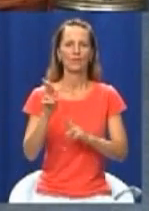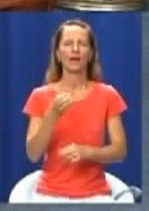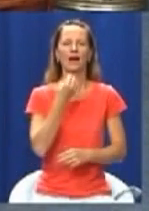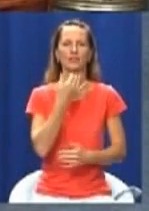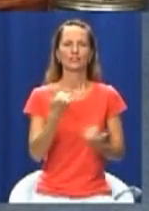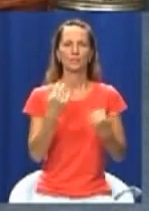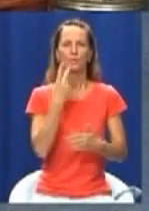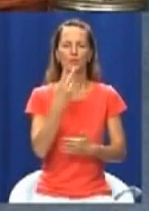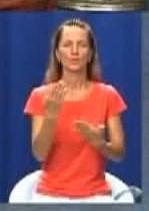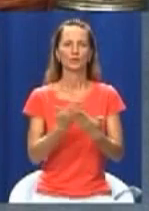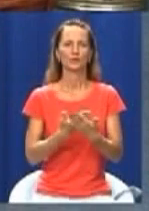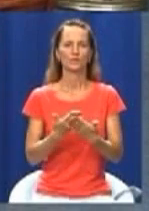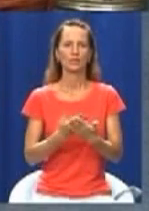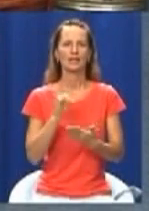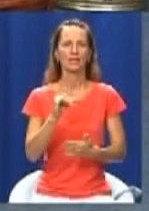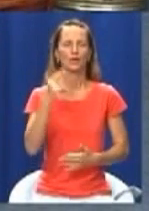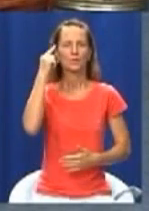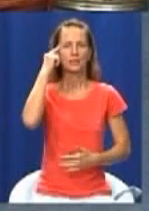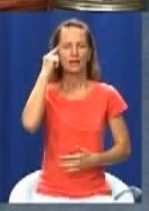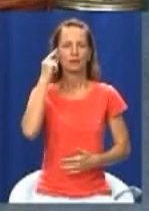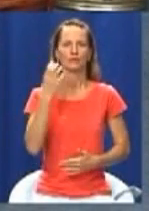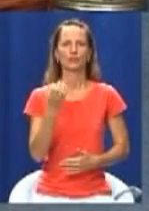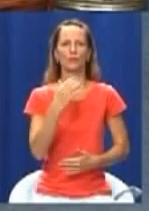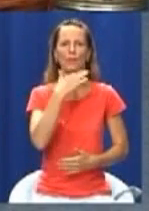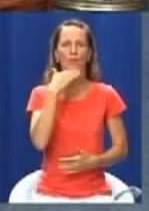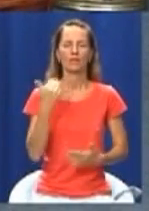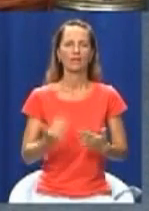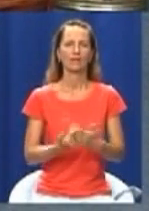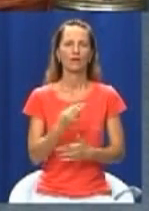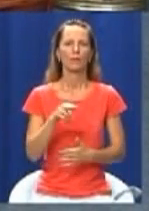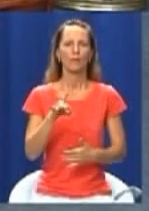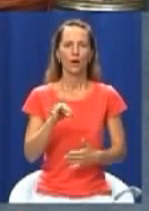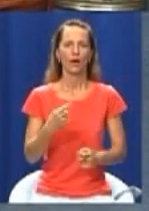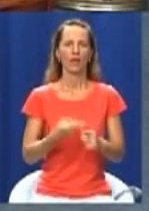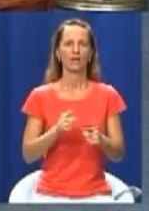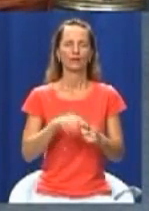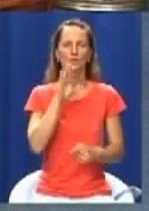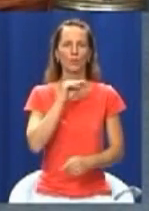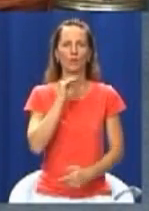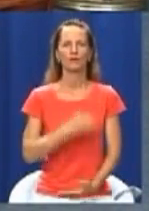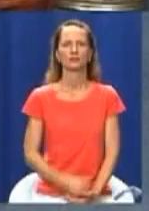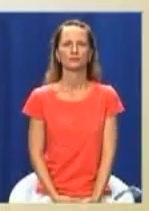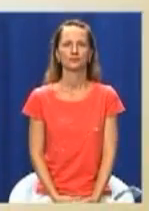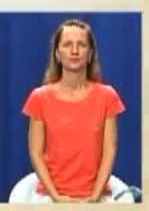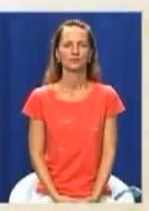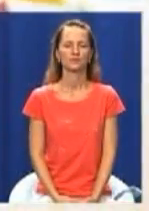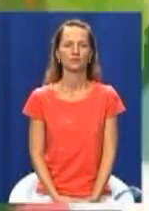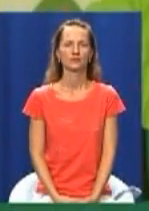зараз подивимося сюжет і дізнаємося ще багато нового про цю породу.